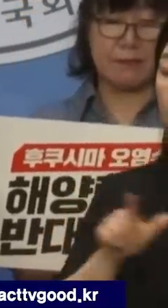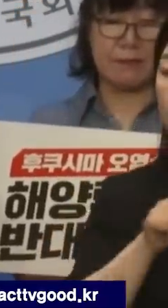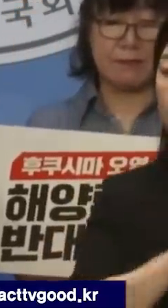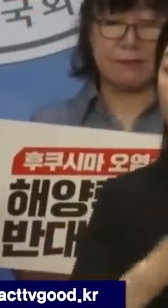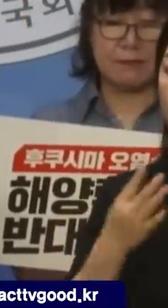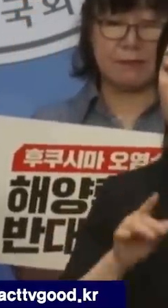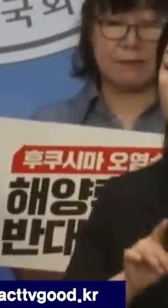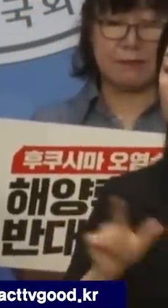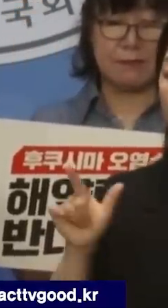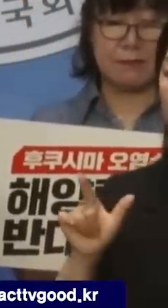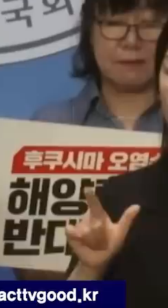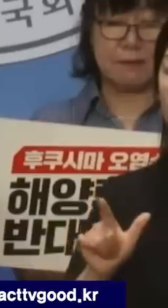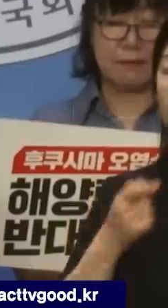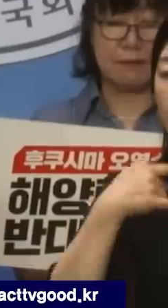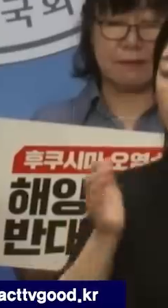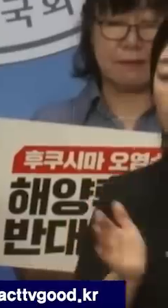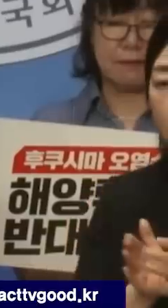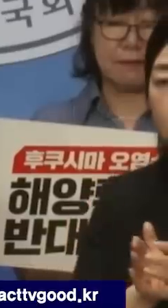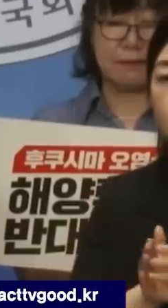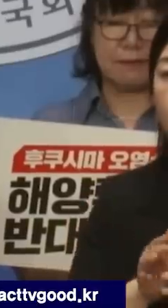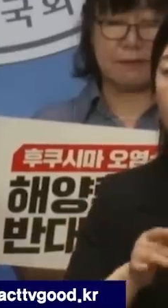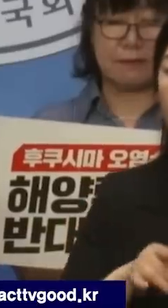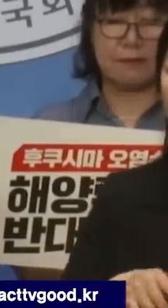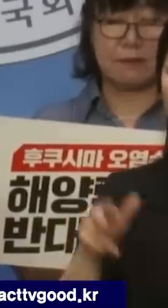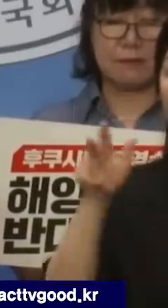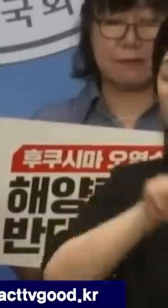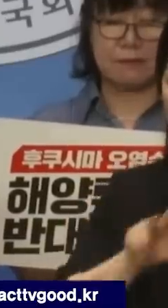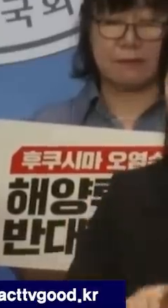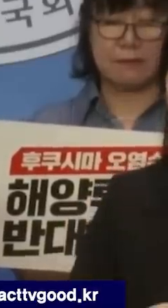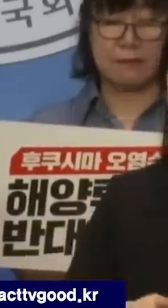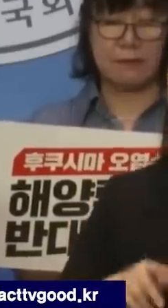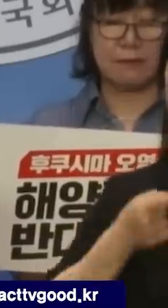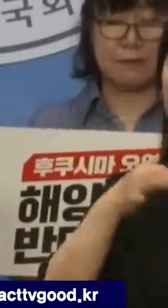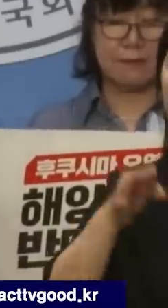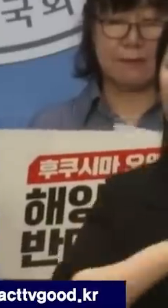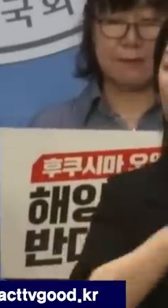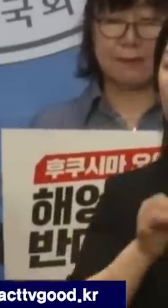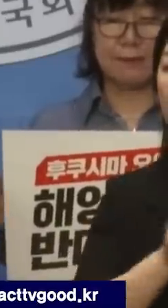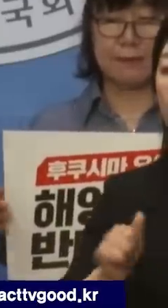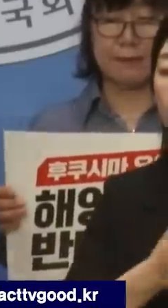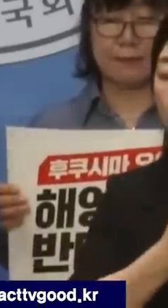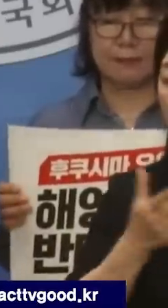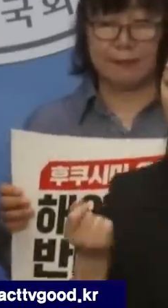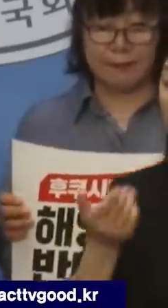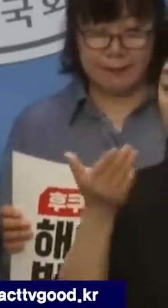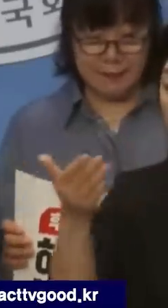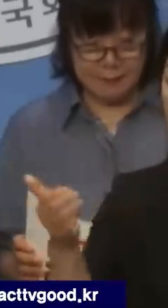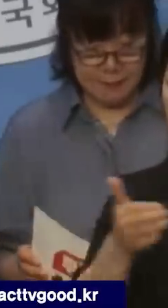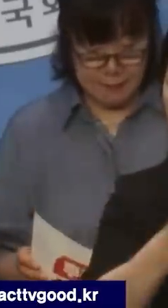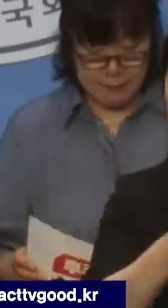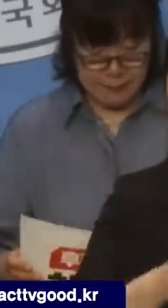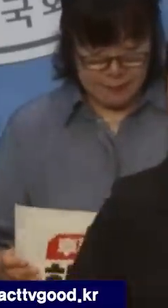2023년 7월 4일 더불어민주당 전국 소상공인위원회 일동.